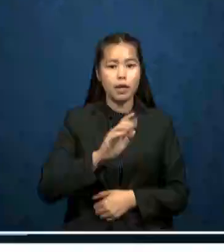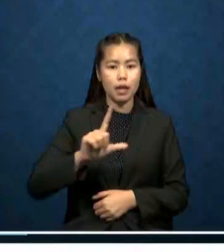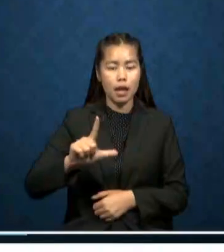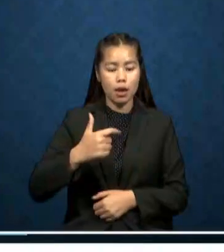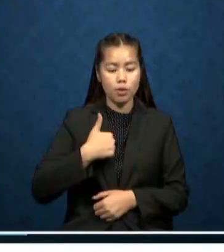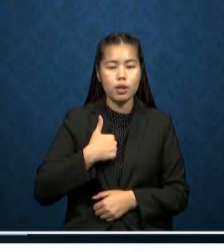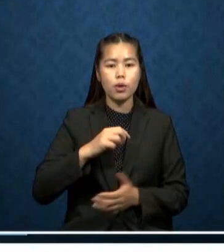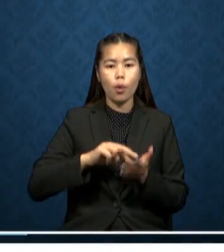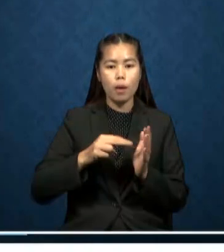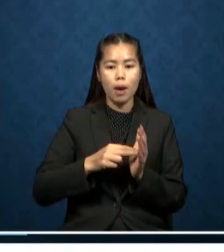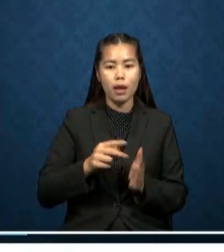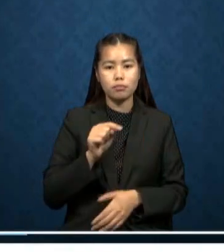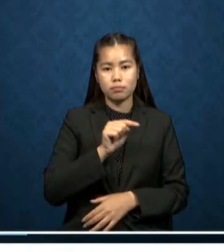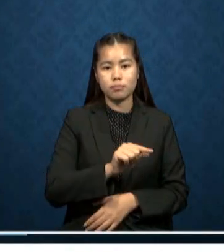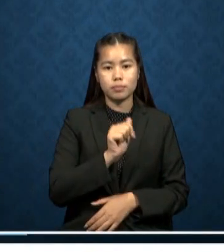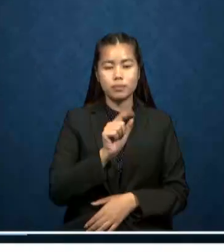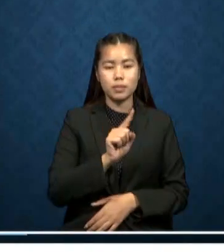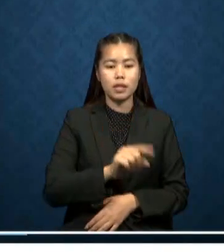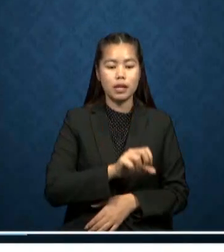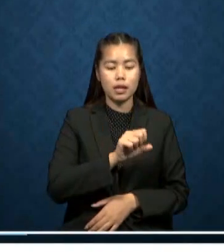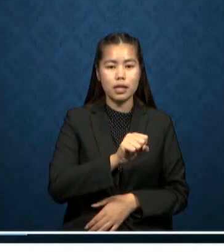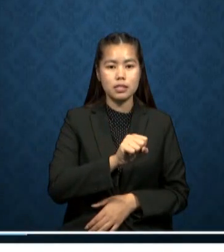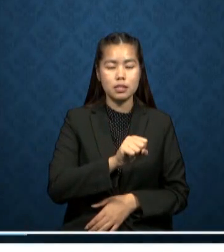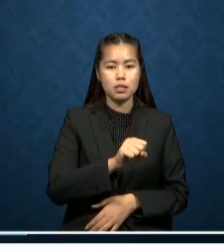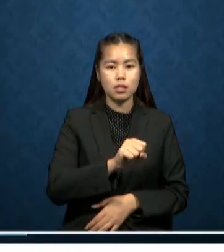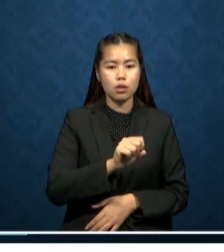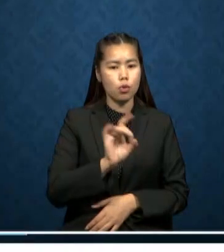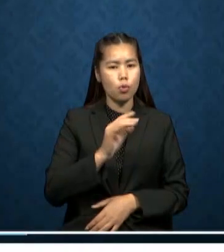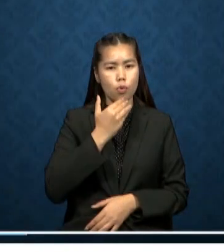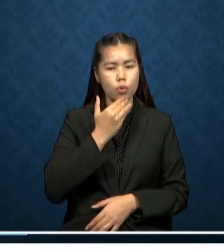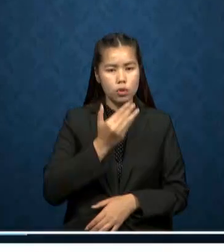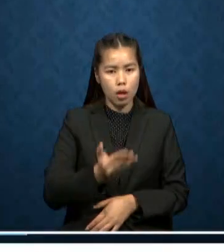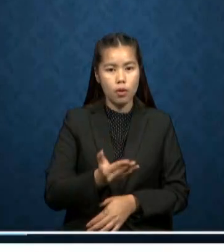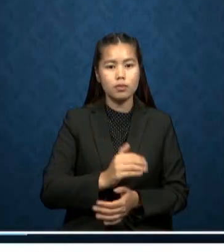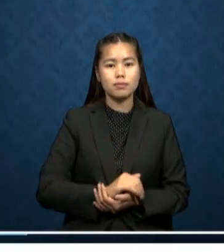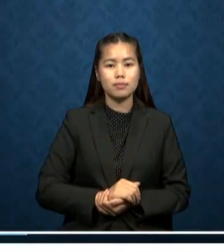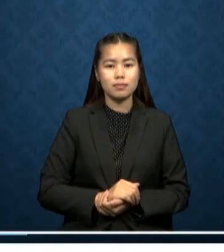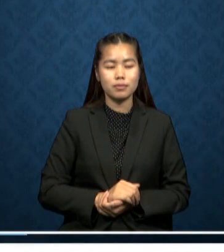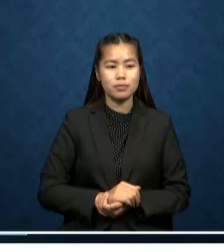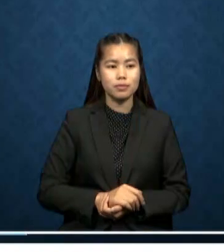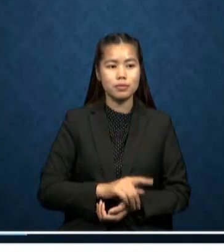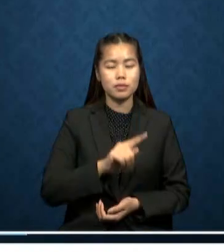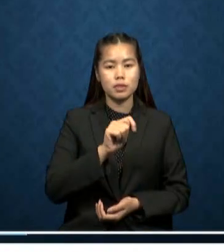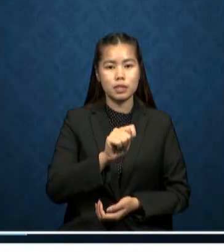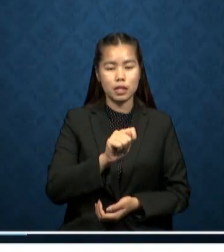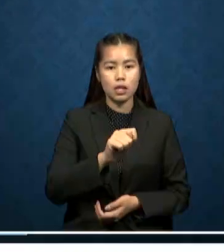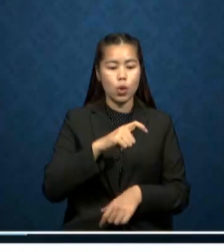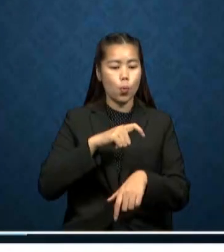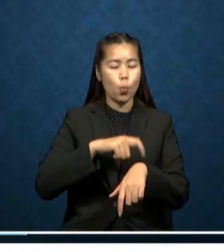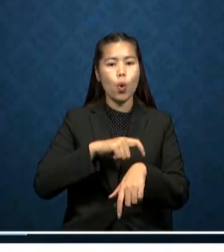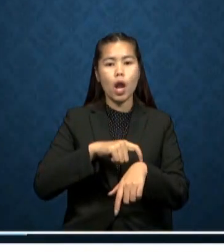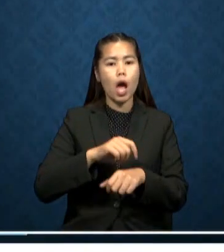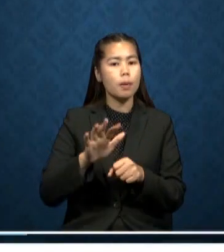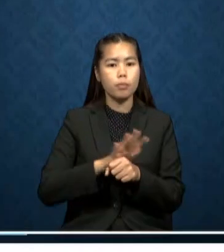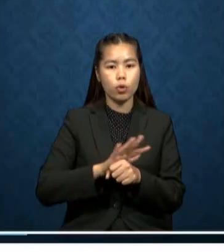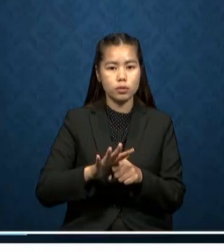หมายเฉพาะดังนี้ Sหมายถึงความยั่งยืนsustainabilitytความเหมาะแก่เวลา timeliness